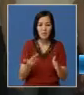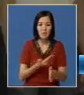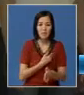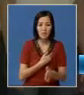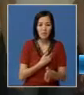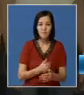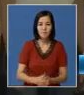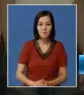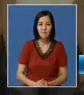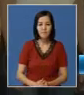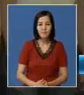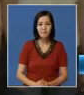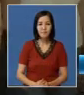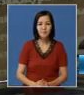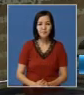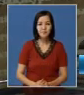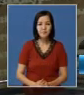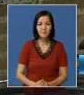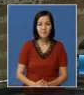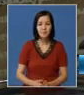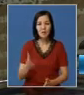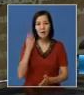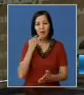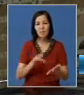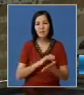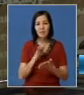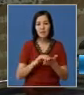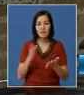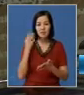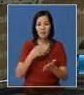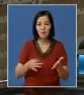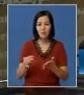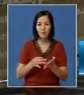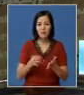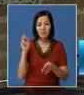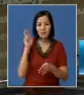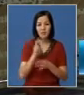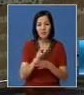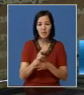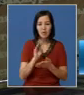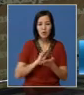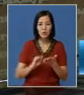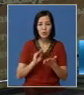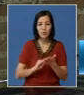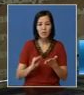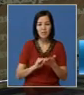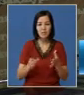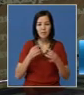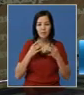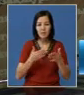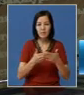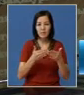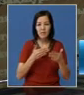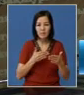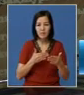дейді. Шара ұйымдастырушылары. Алматы қаласының, Алматы облысынан келген журналистердің басын жинап, осы төл мерекесінің